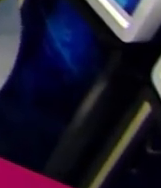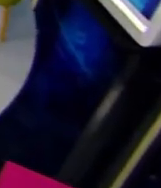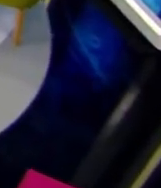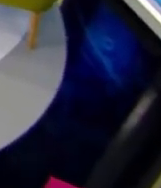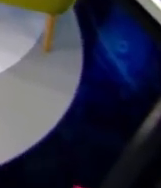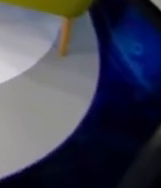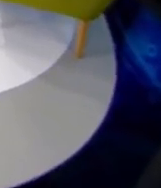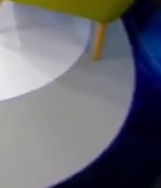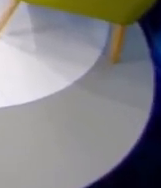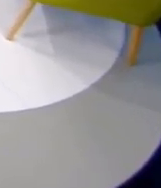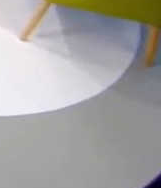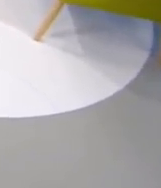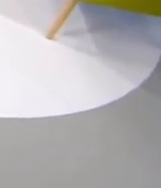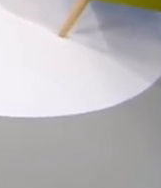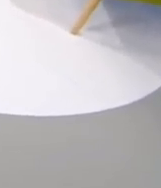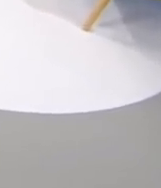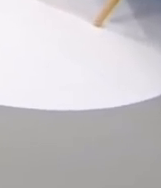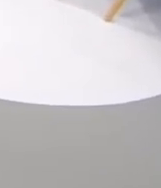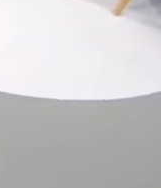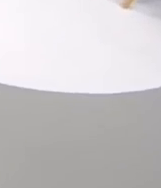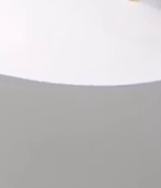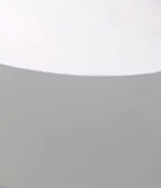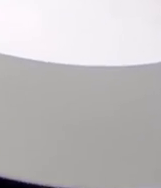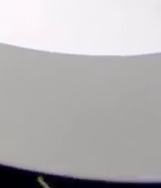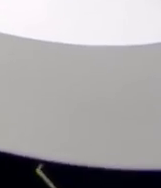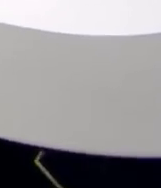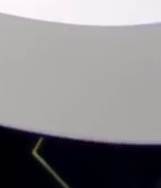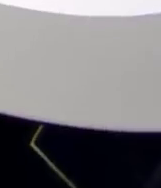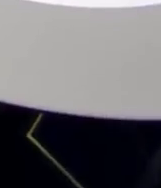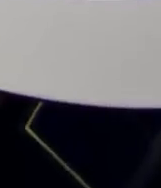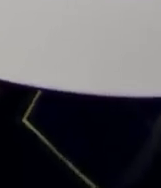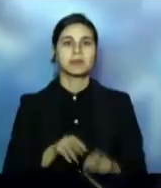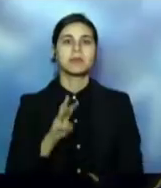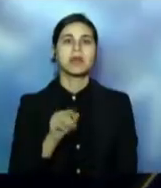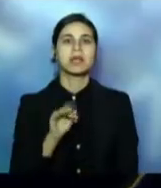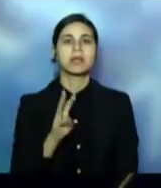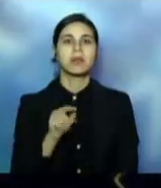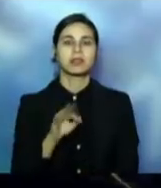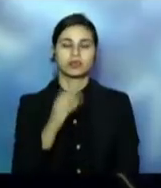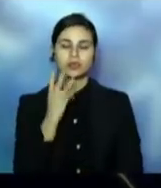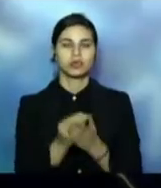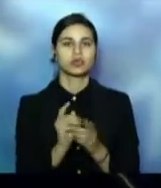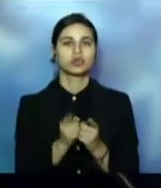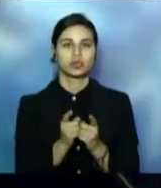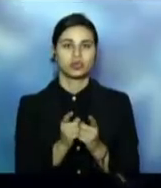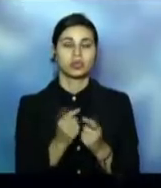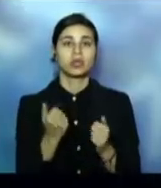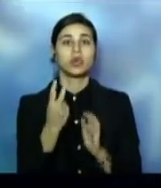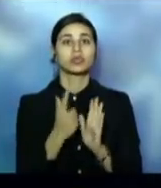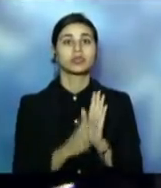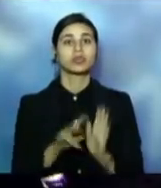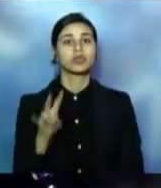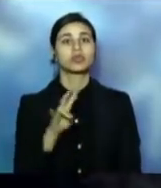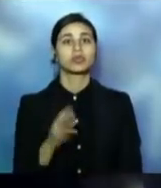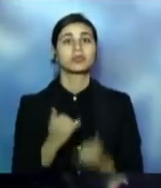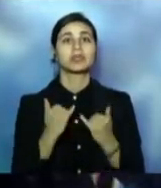დილამშვიდობისა, ეს პირველი არხია, თქვენ უყურებთ გადაცემას პირადი ექიმი მარი მალაზონია სურდო თარგმანით. დღეს 27 ნოემბერია და ჩვენს